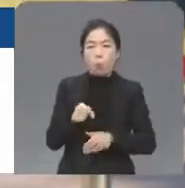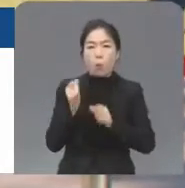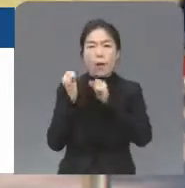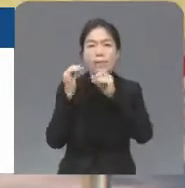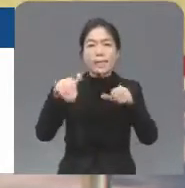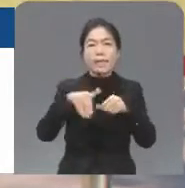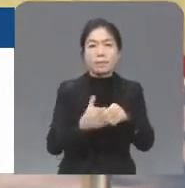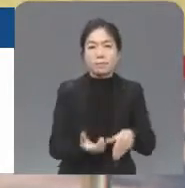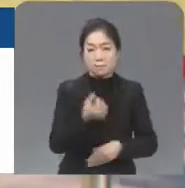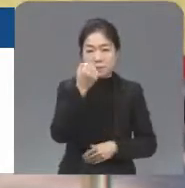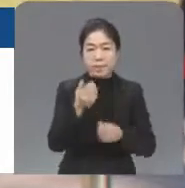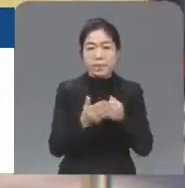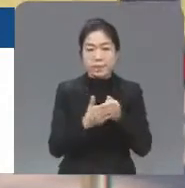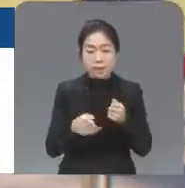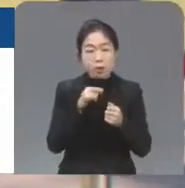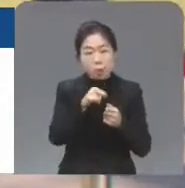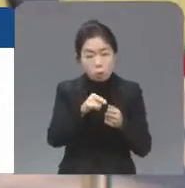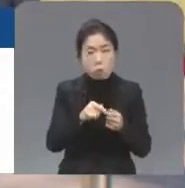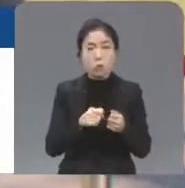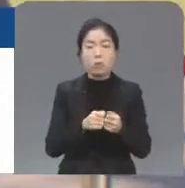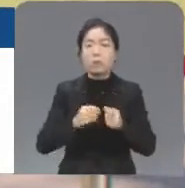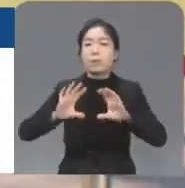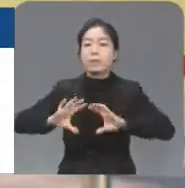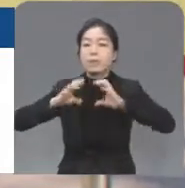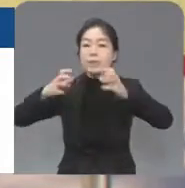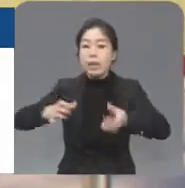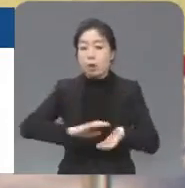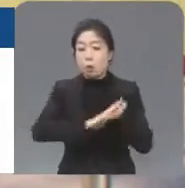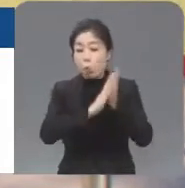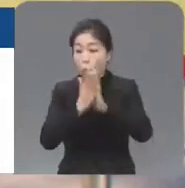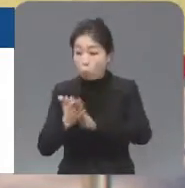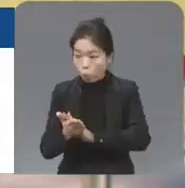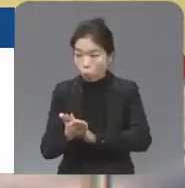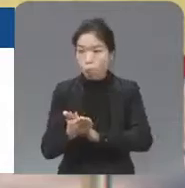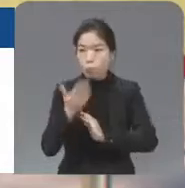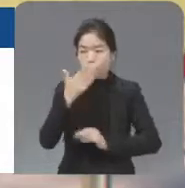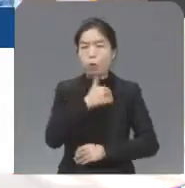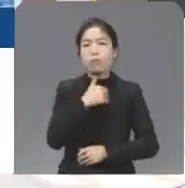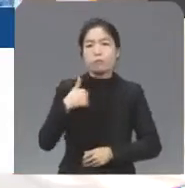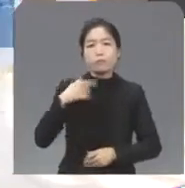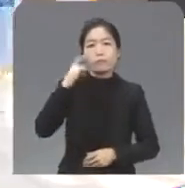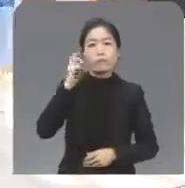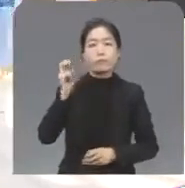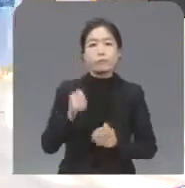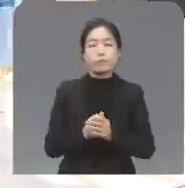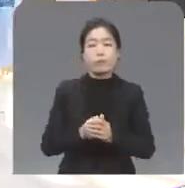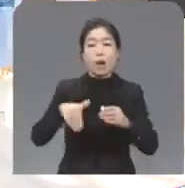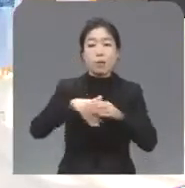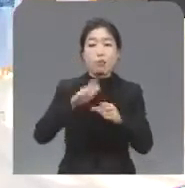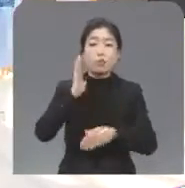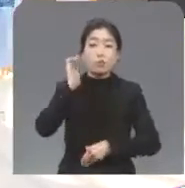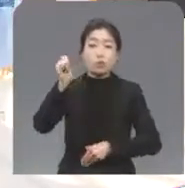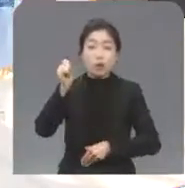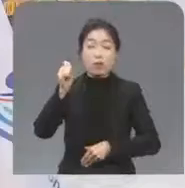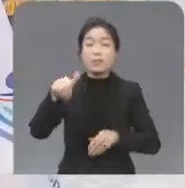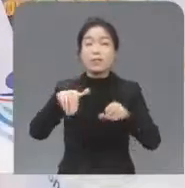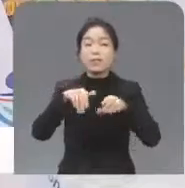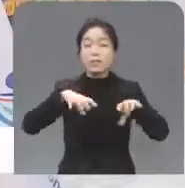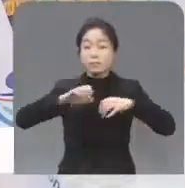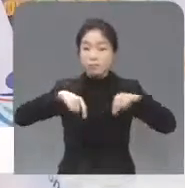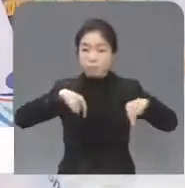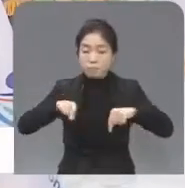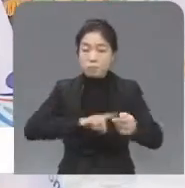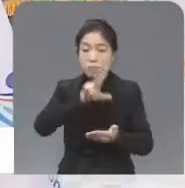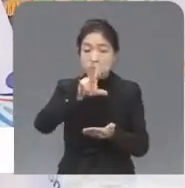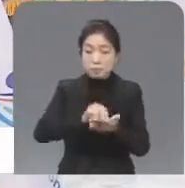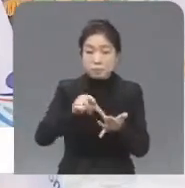가지고 있는 문화였기 때문에 그 부분은 세계화도 충분히 가능하다. 문재인 정부의 국정 과제로까지